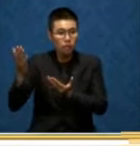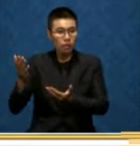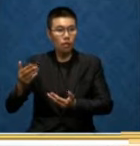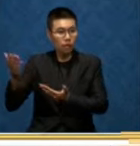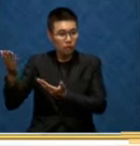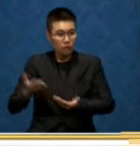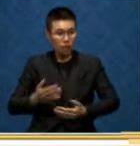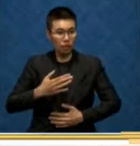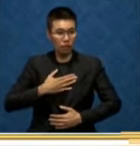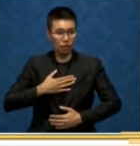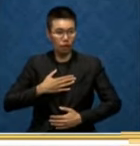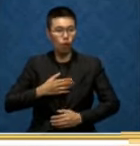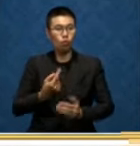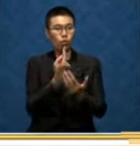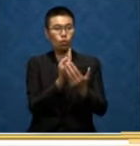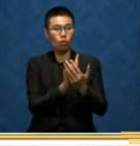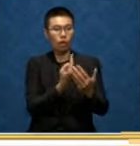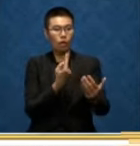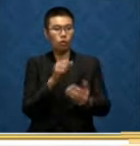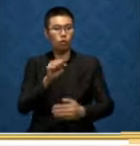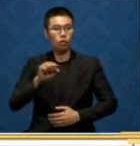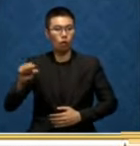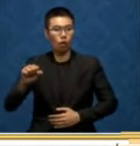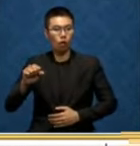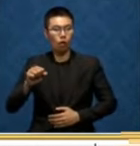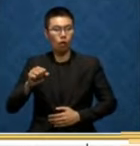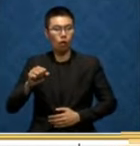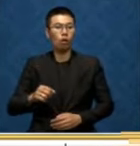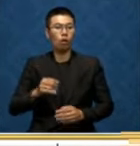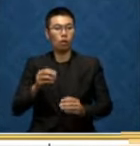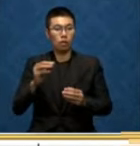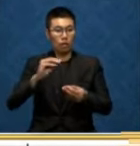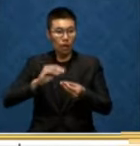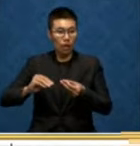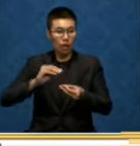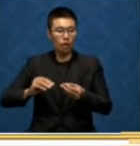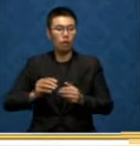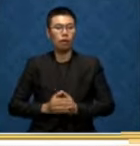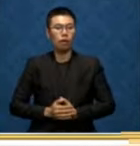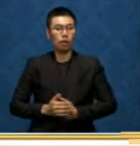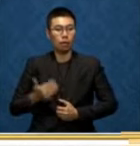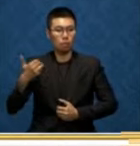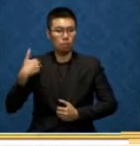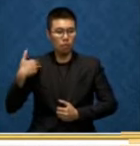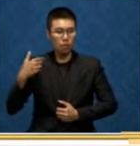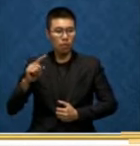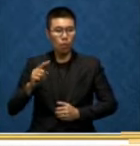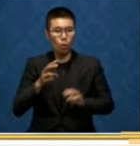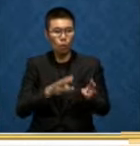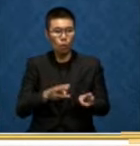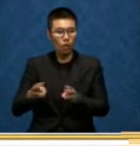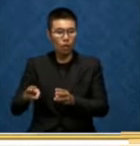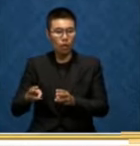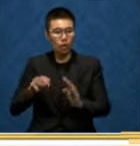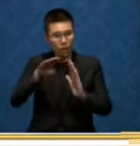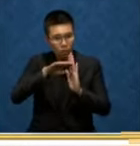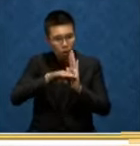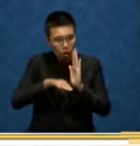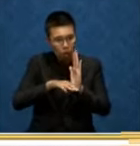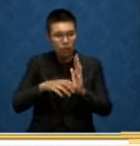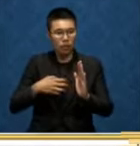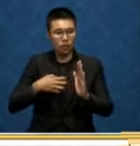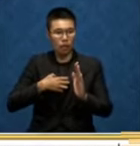แทนของสสในจังหวัดฉะเชิงเทราซึ่งเขามีแนวทางมีนโยบายมีหลักการว่าเข